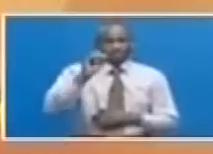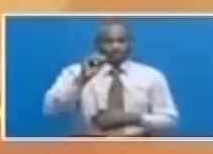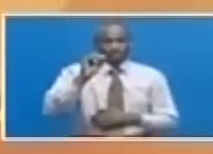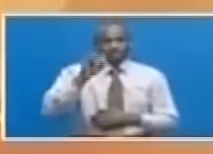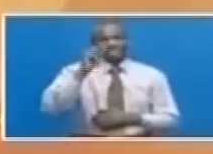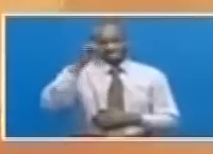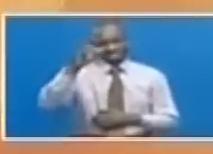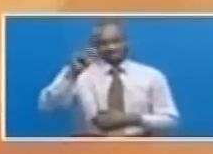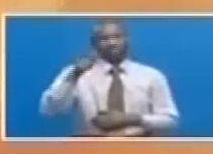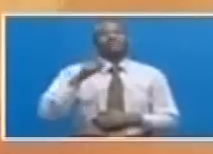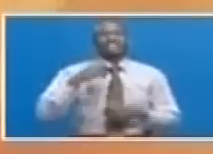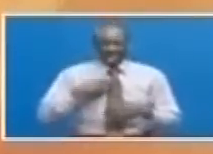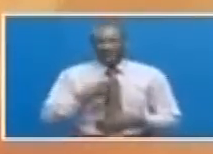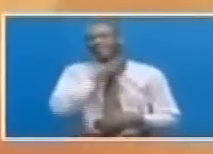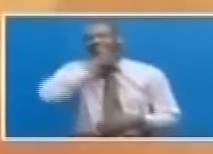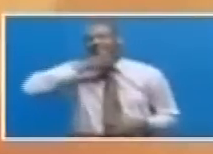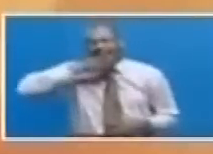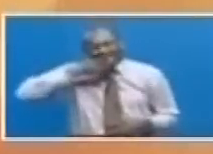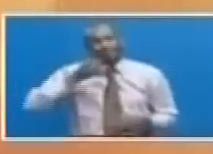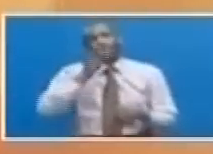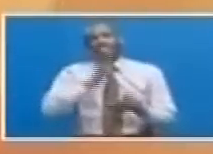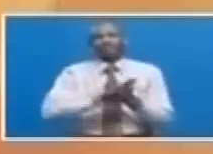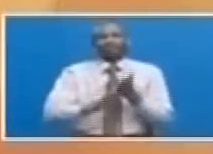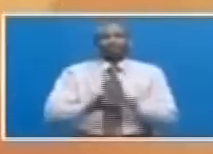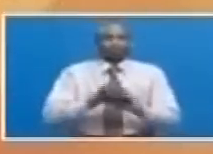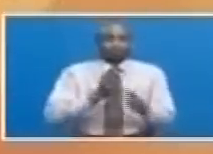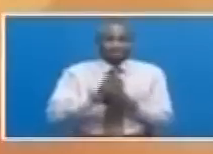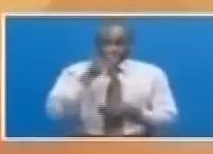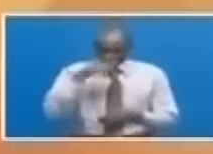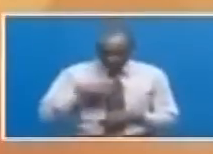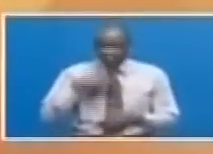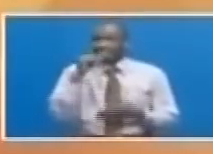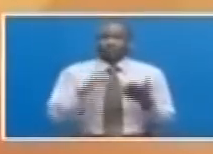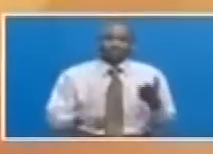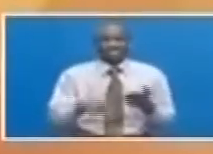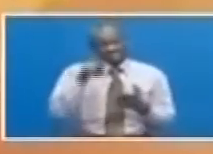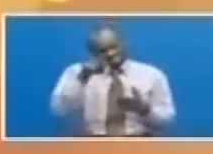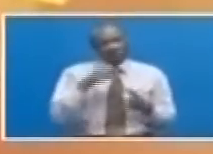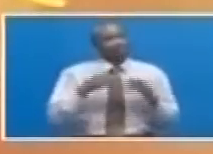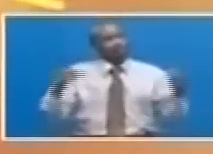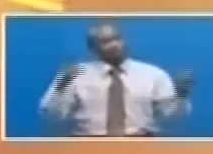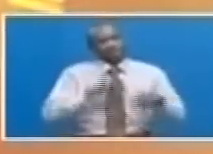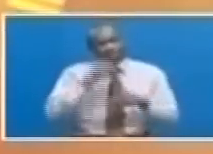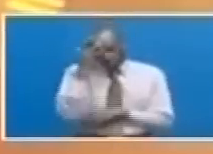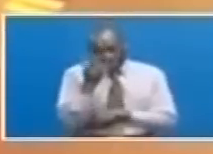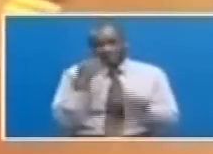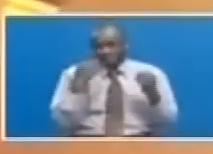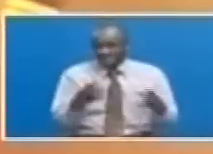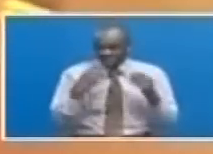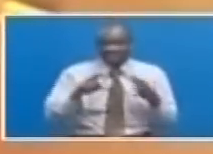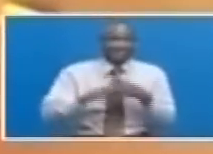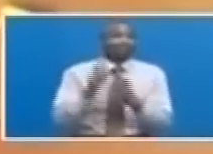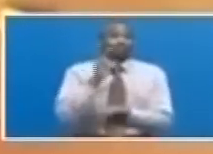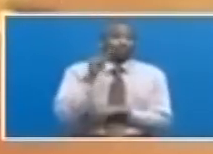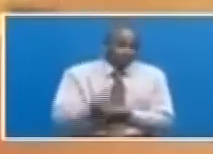umekauka. Japo wenyeji wamekumbana tatizo hili la ukosefu wa maji kwa muda mrefu, baadhi yao sasa wameanza